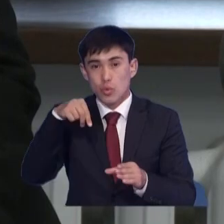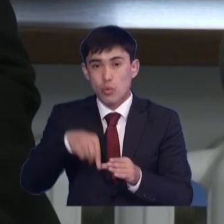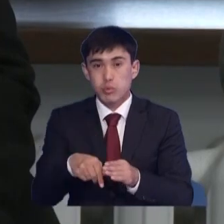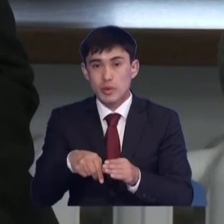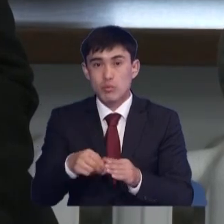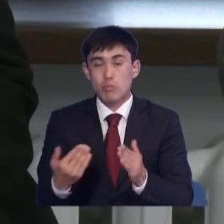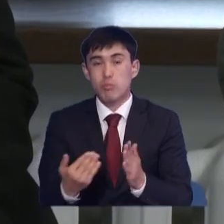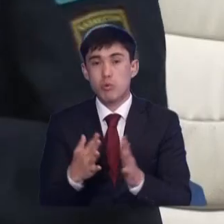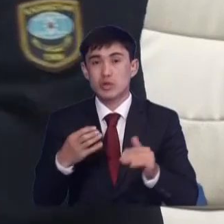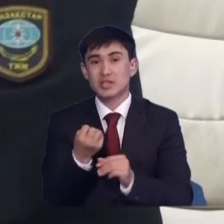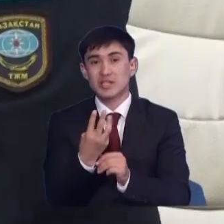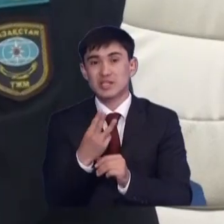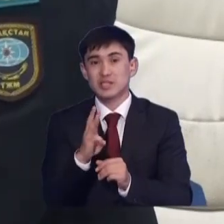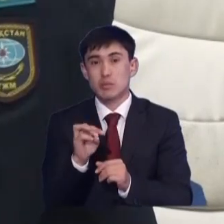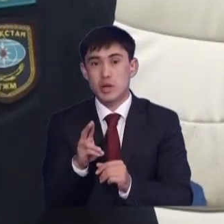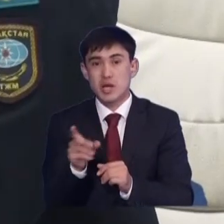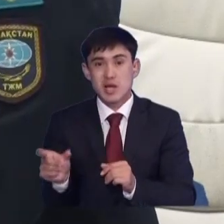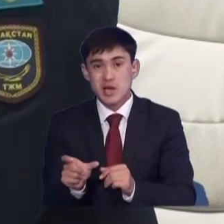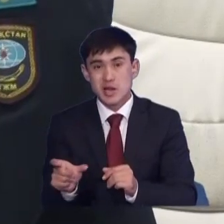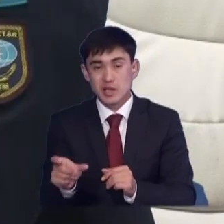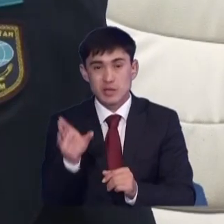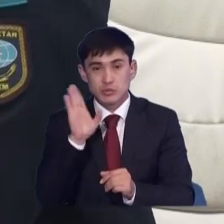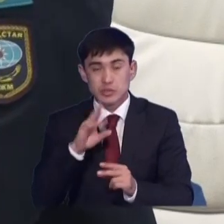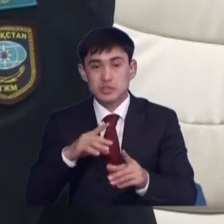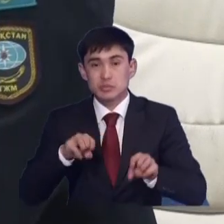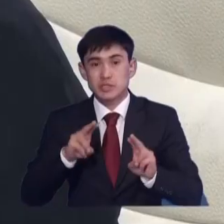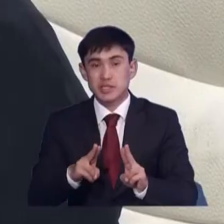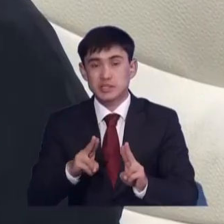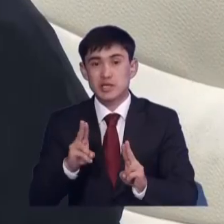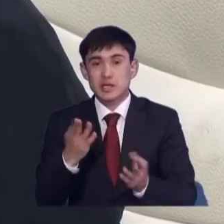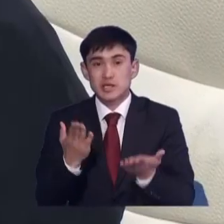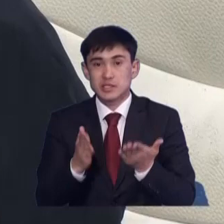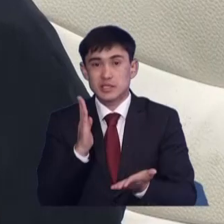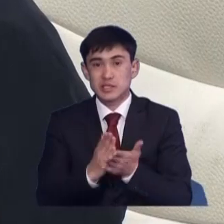более 13 километров русел рек. По словам спикера, на возникновение паводков